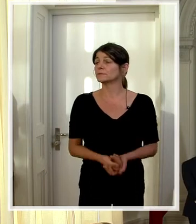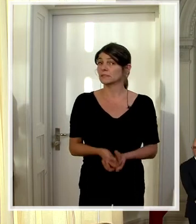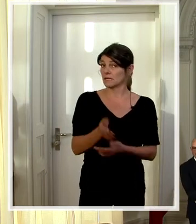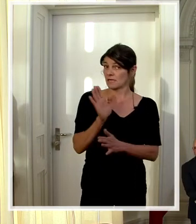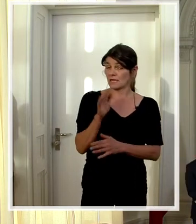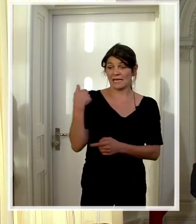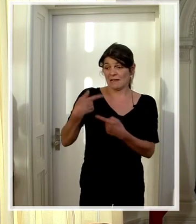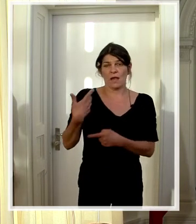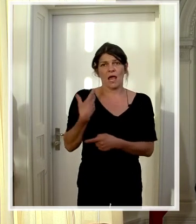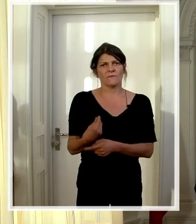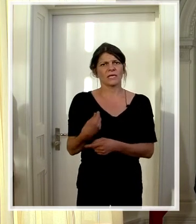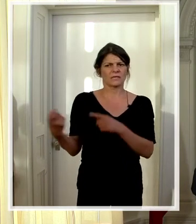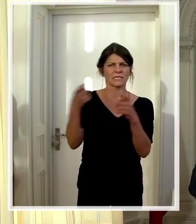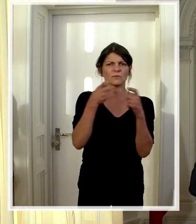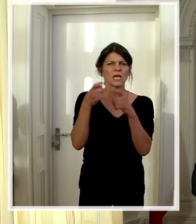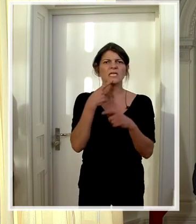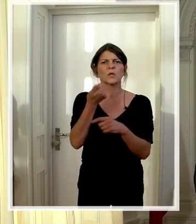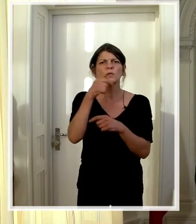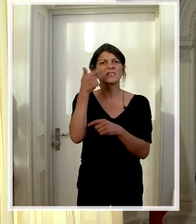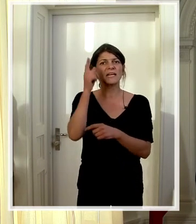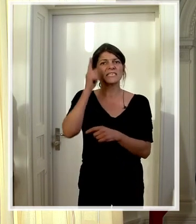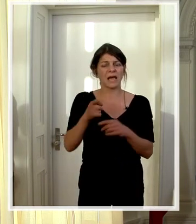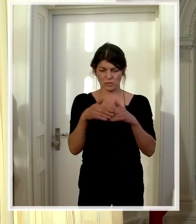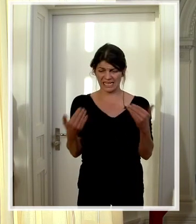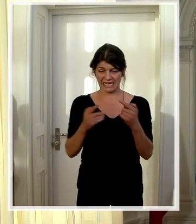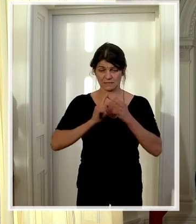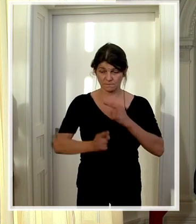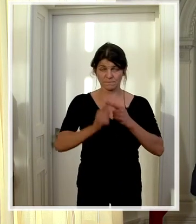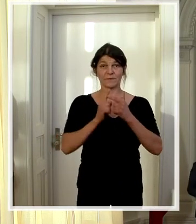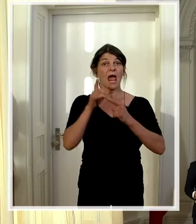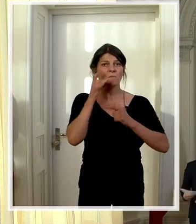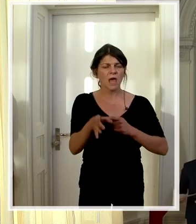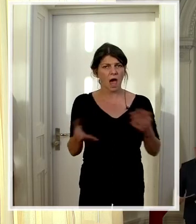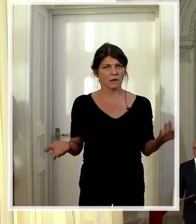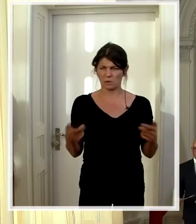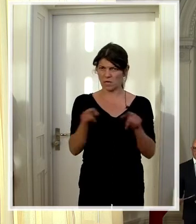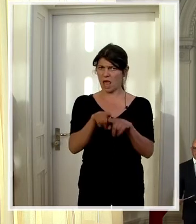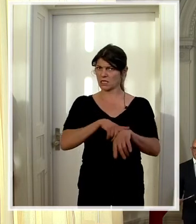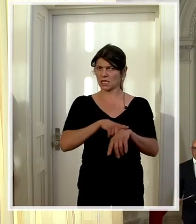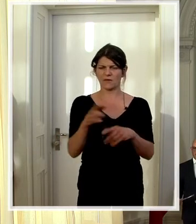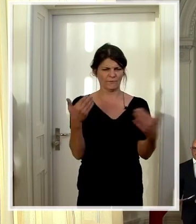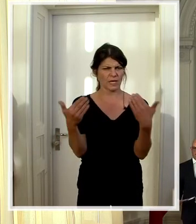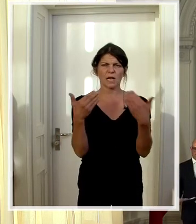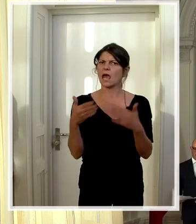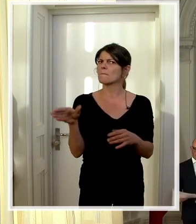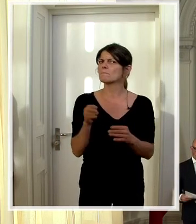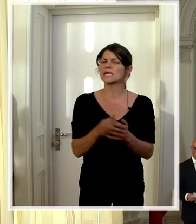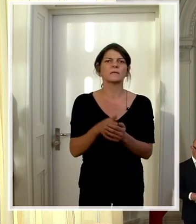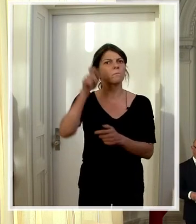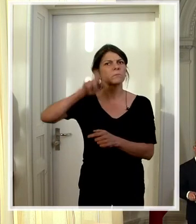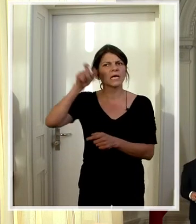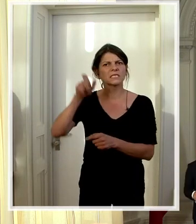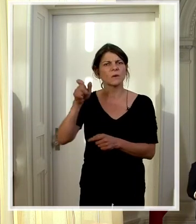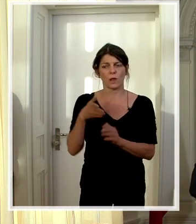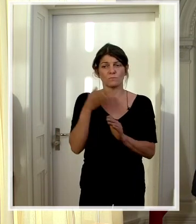Es ist immer wieder die Rede von 120.000 Grenzübertritten pro Tag. Gleichzeitig vergleicht man das mit Personen